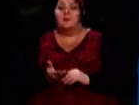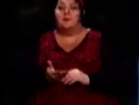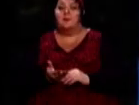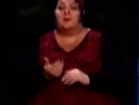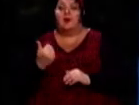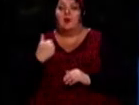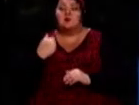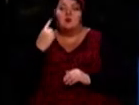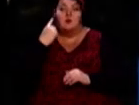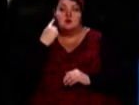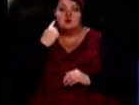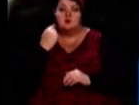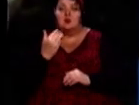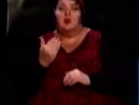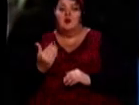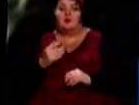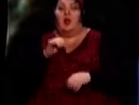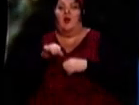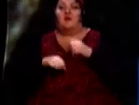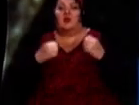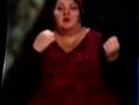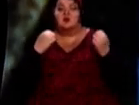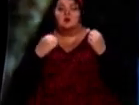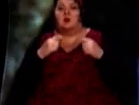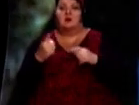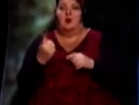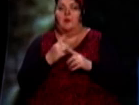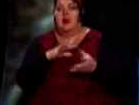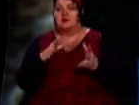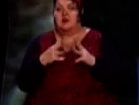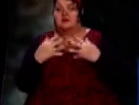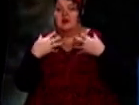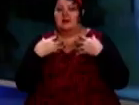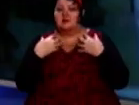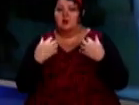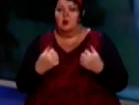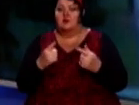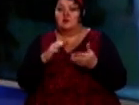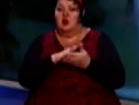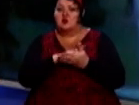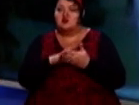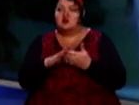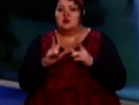Ми хочемо почути ваше запитання. Радує. Велоспорт – це перш за все здоров'я, і це чистий вид